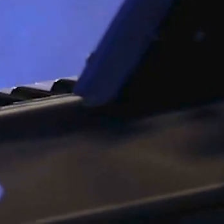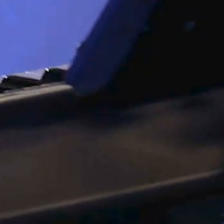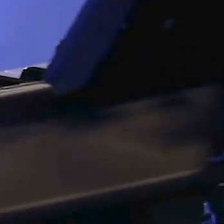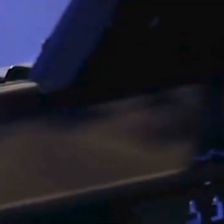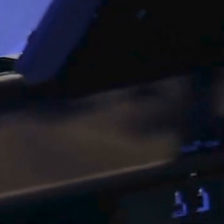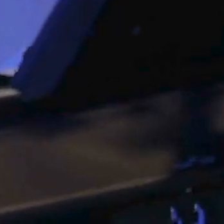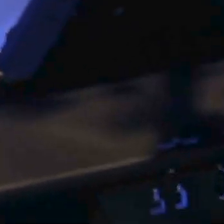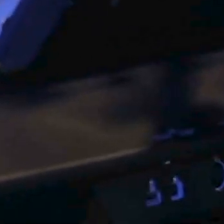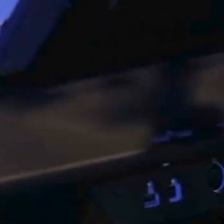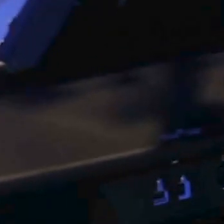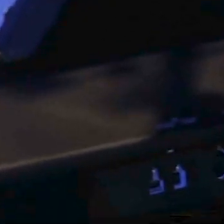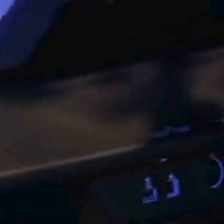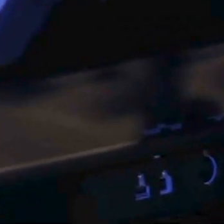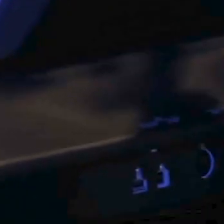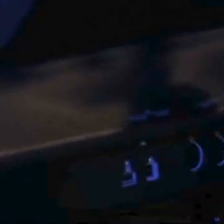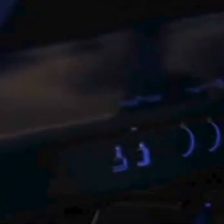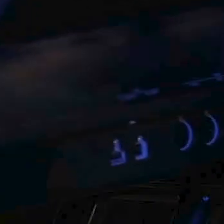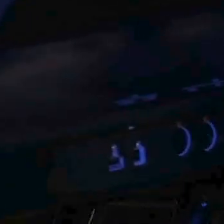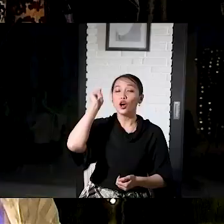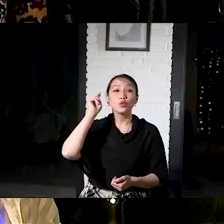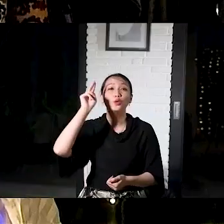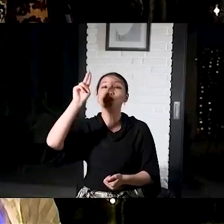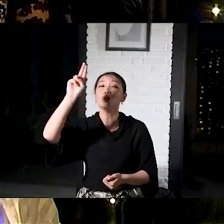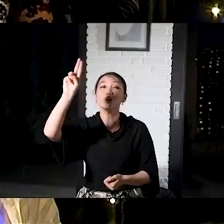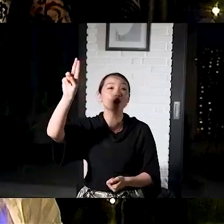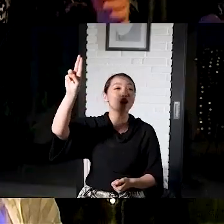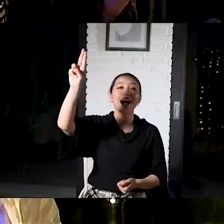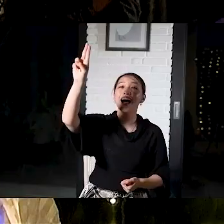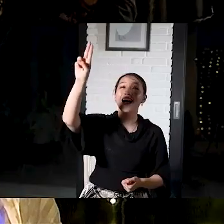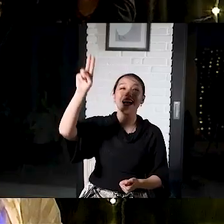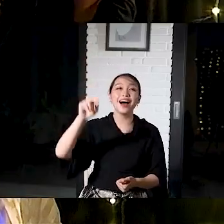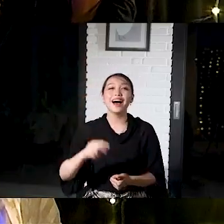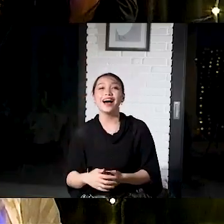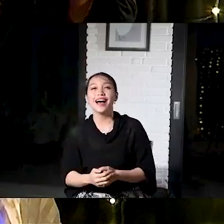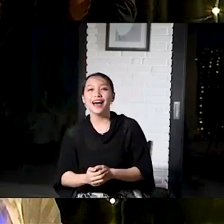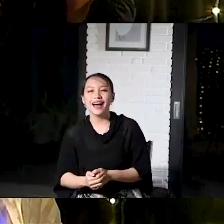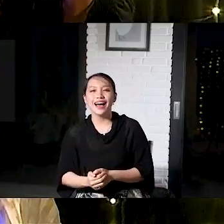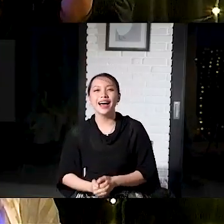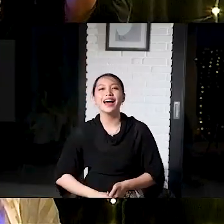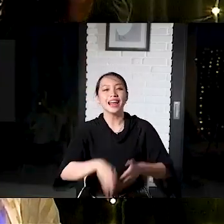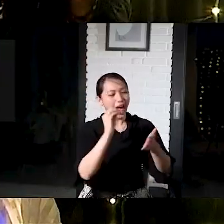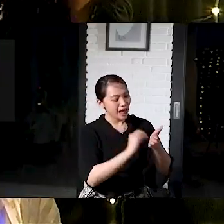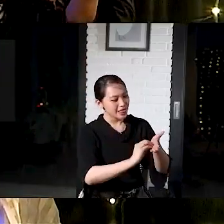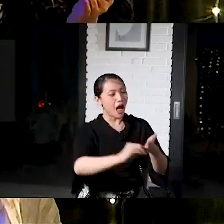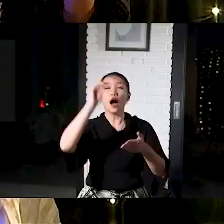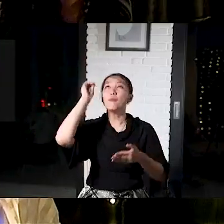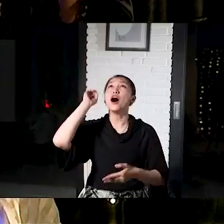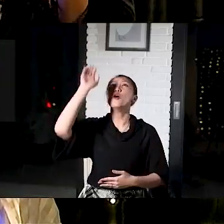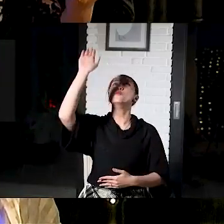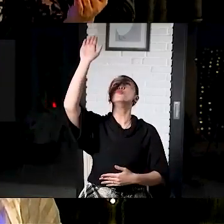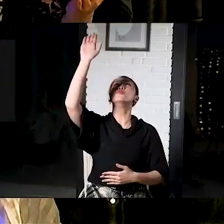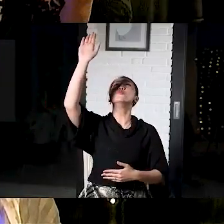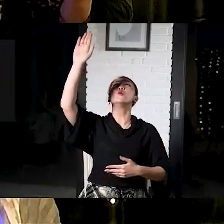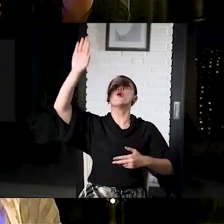kemuliakan namamu. Kita angkat kedua tanganmu. Tuhan, kemuliakan namamu. Tuhan,